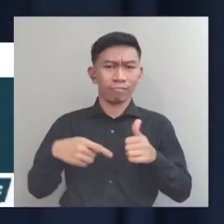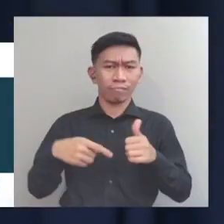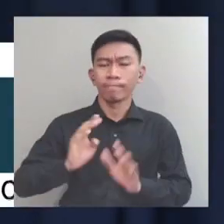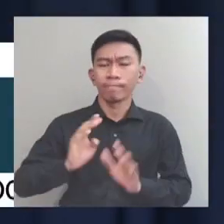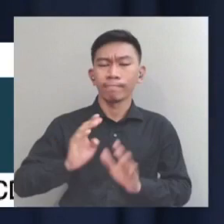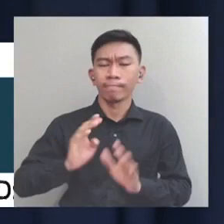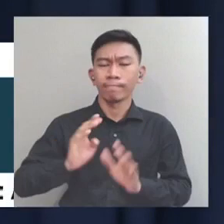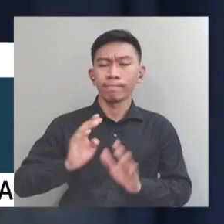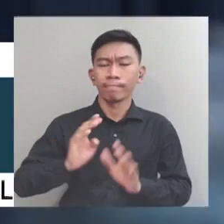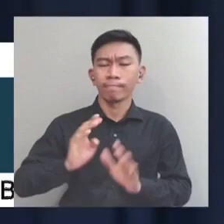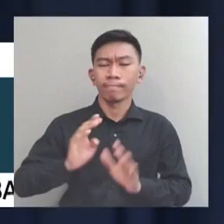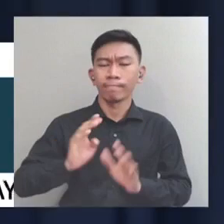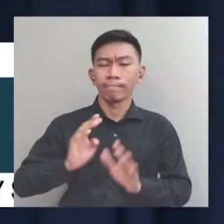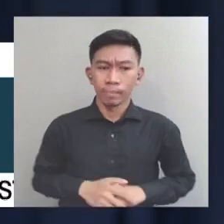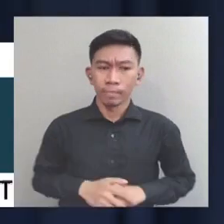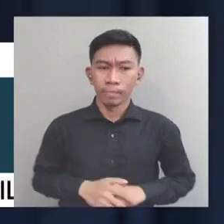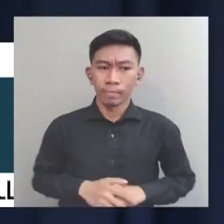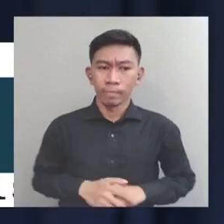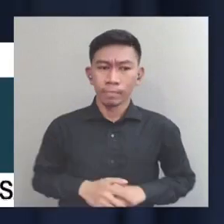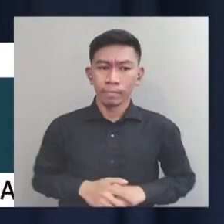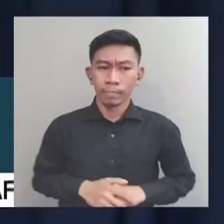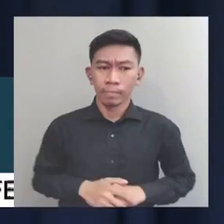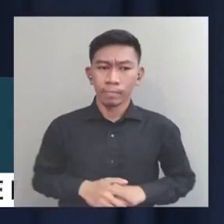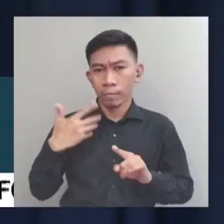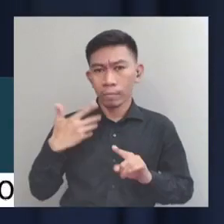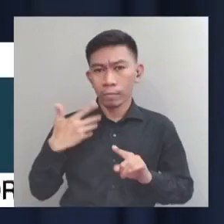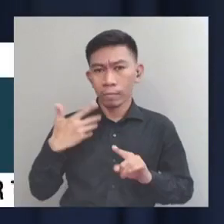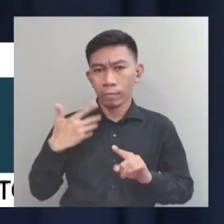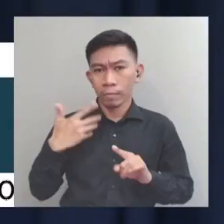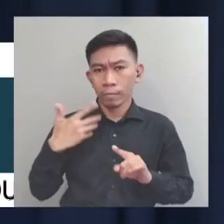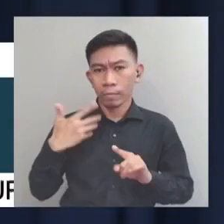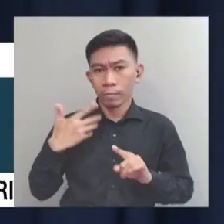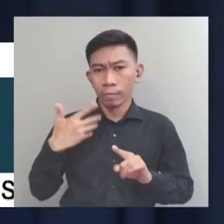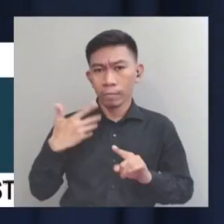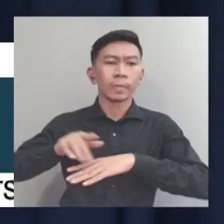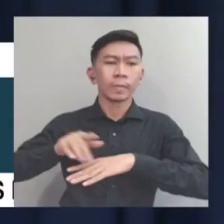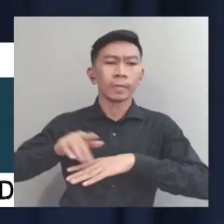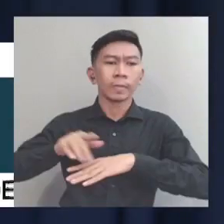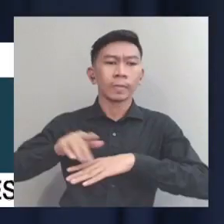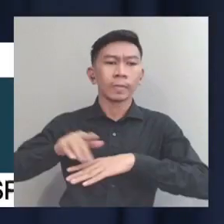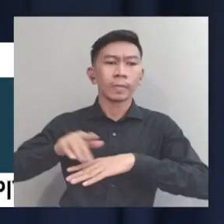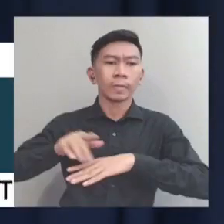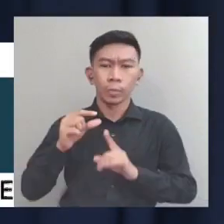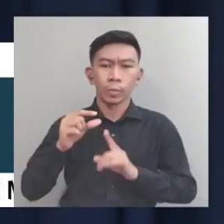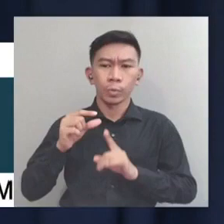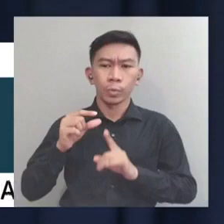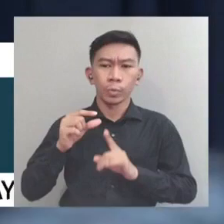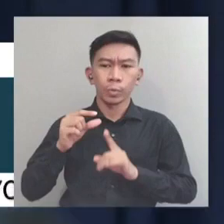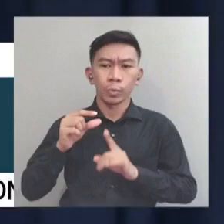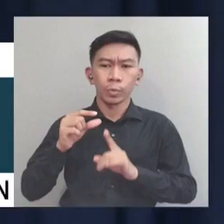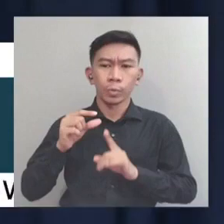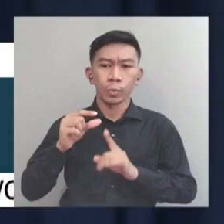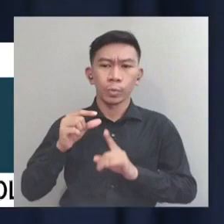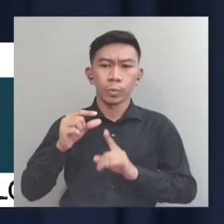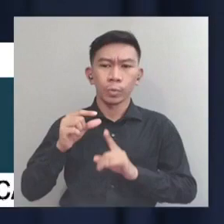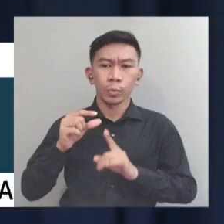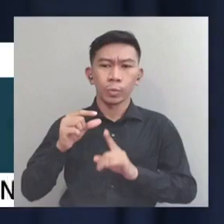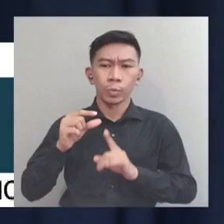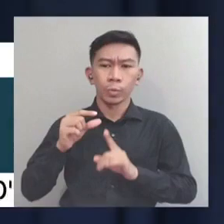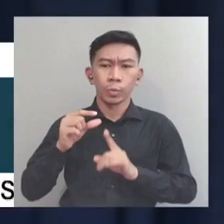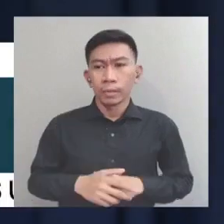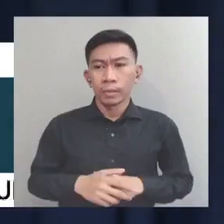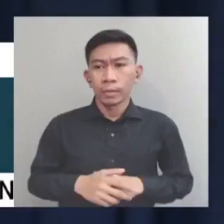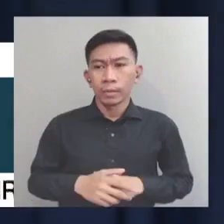records also of the committee hearings, kasi may mga committee hearings din na may mga nasasabi na hindi